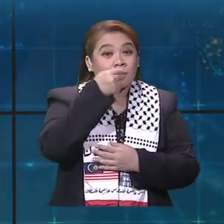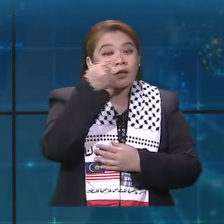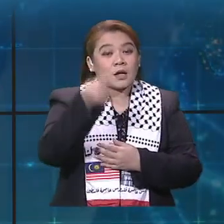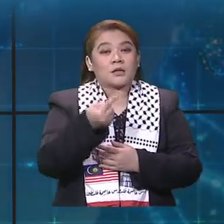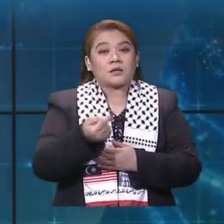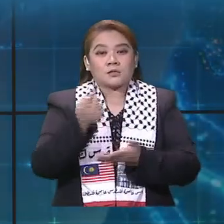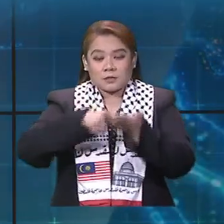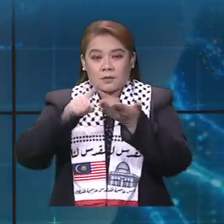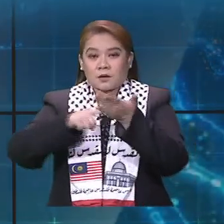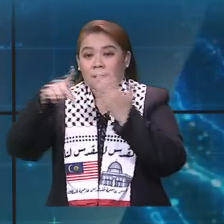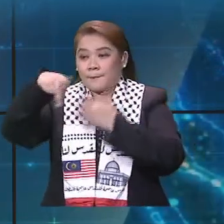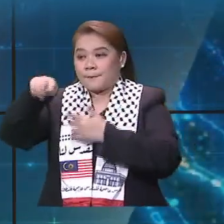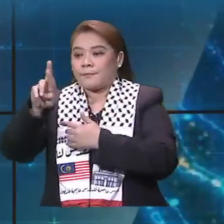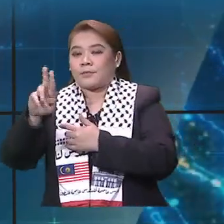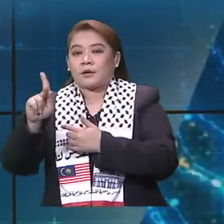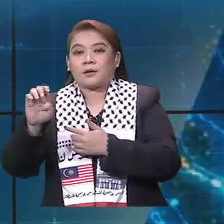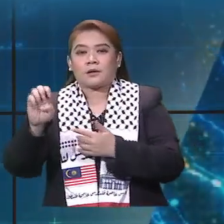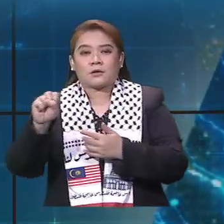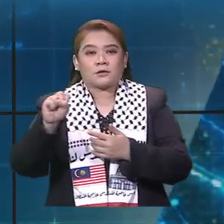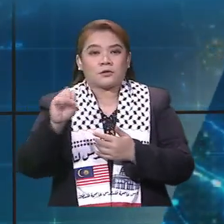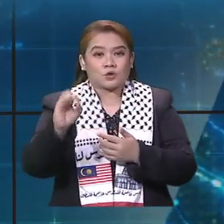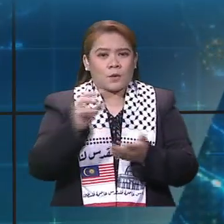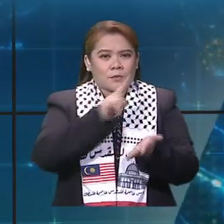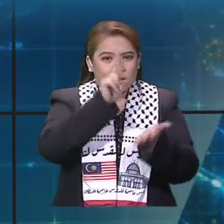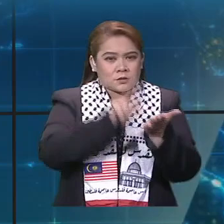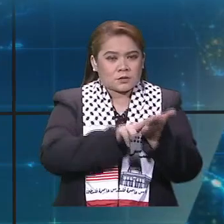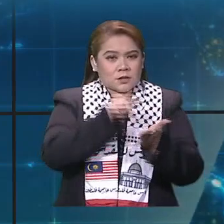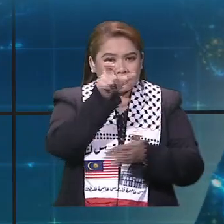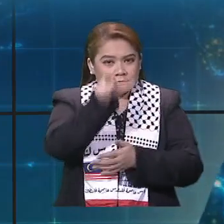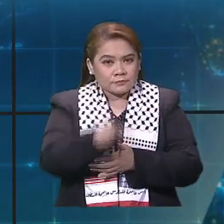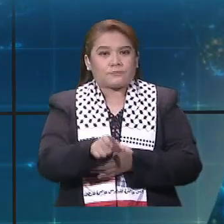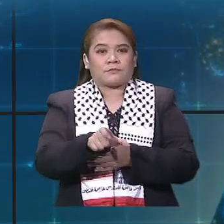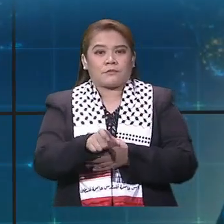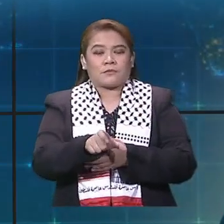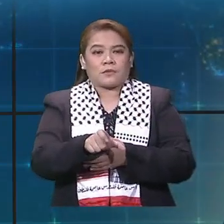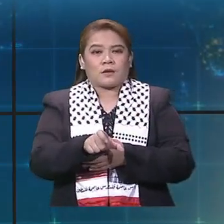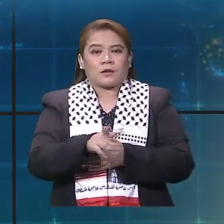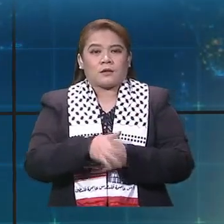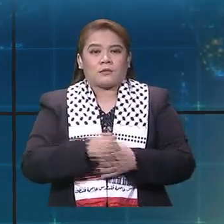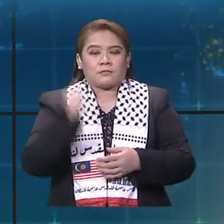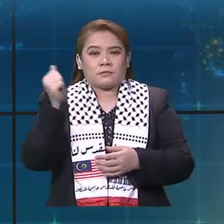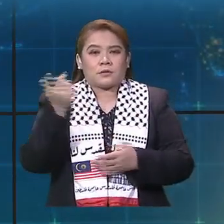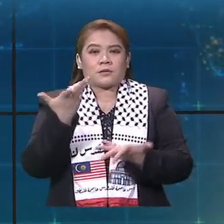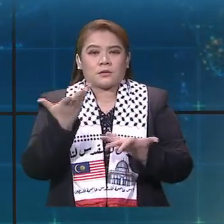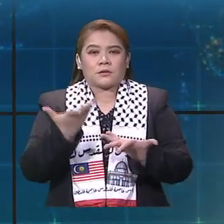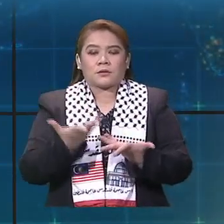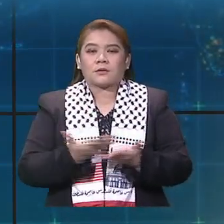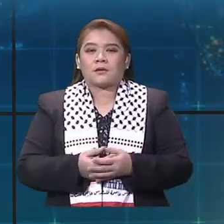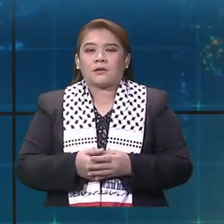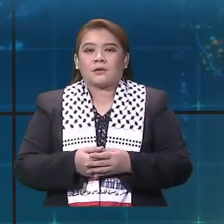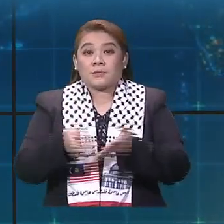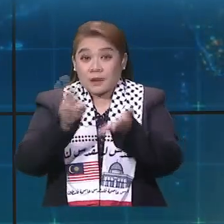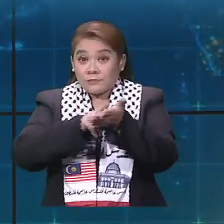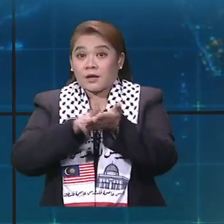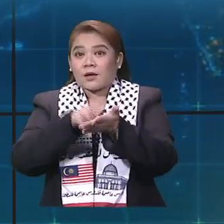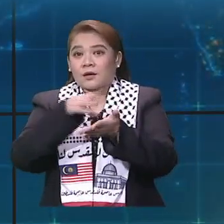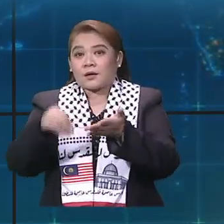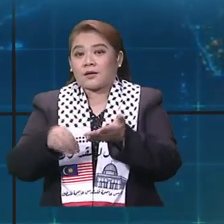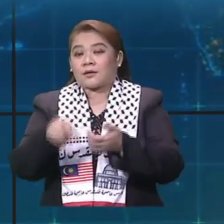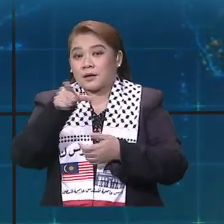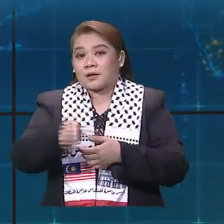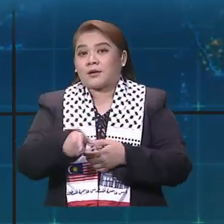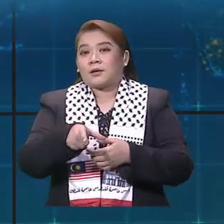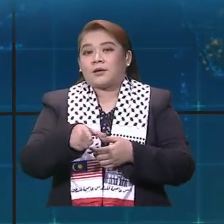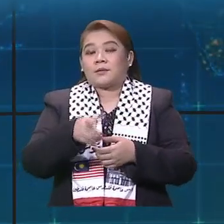berkata, simakan oleh PERKESO, mengesahkan Allahyarham merupakan seorang pencarum yang berdaftar dan berikutan itu ibunya Nur